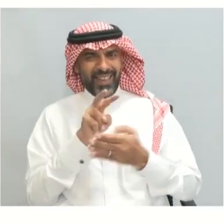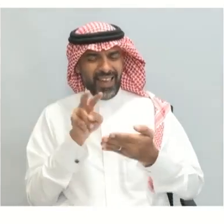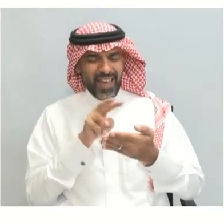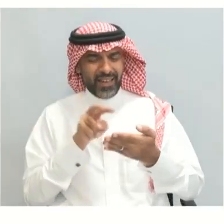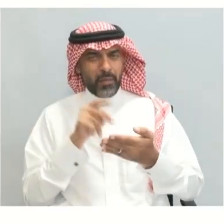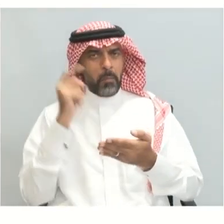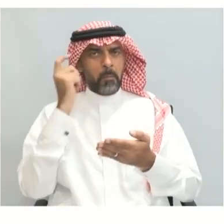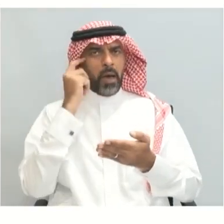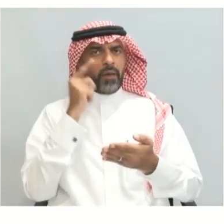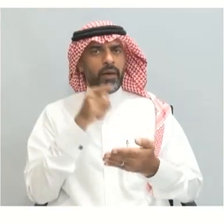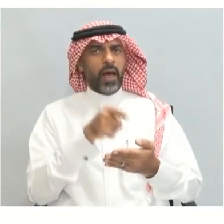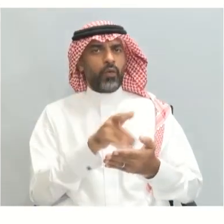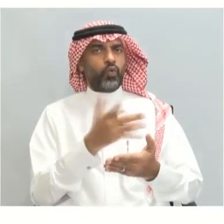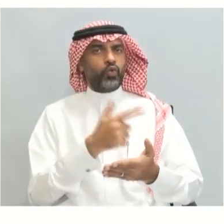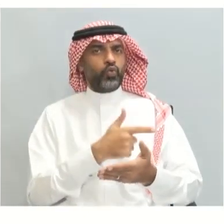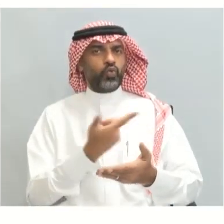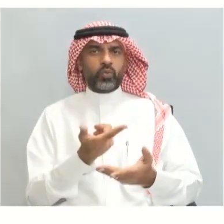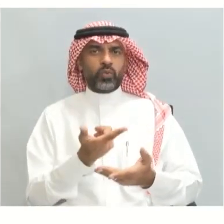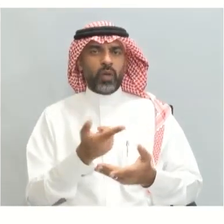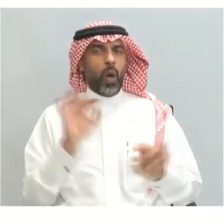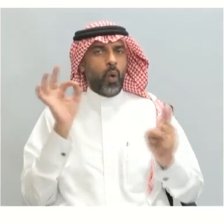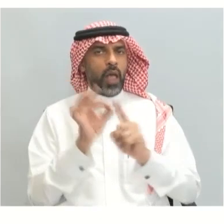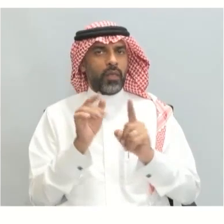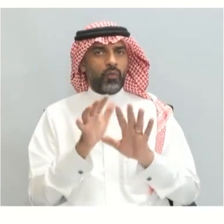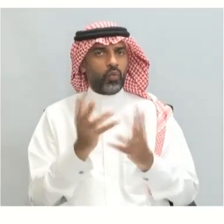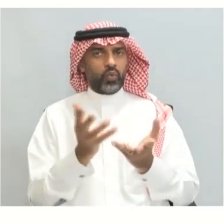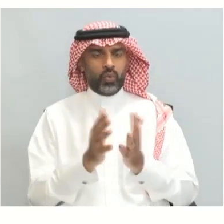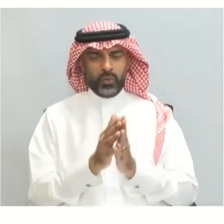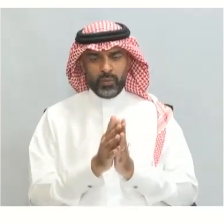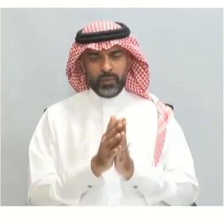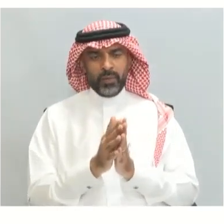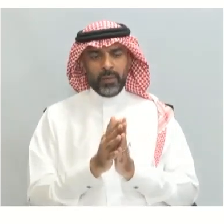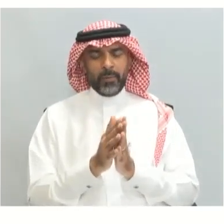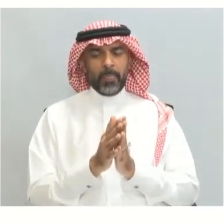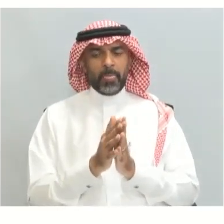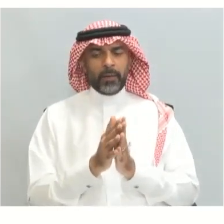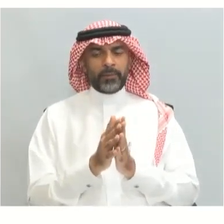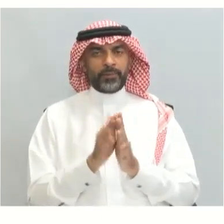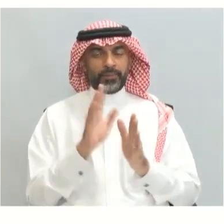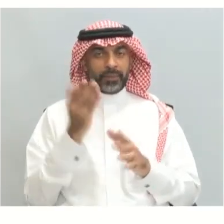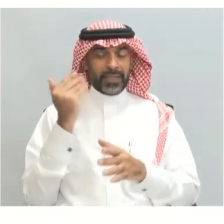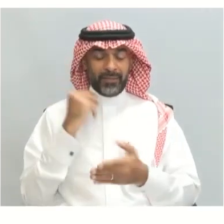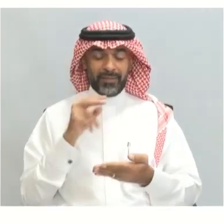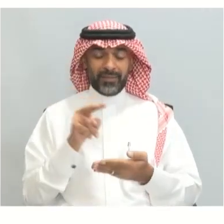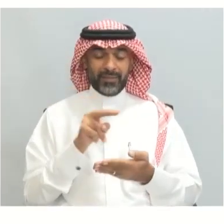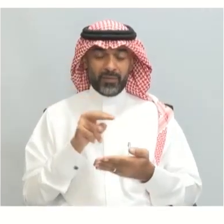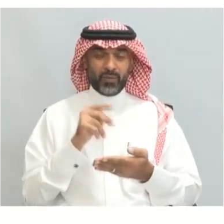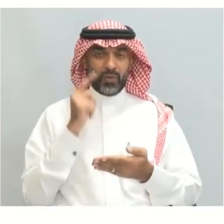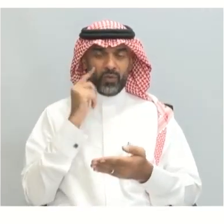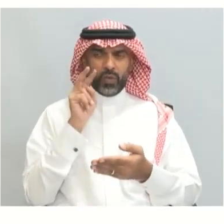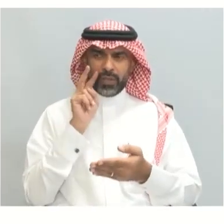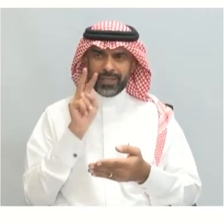معرفه الهدف ابنائي وبناتي الطلاب من خلال ما قراناه وما شاهدناه من